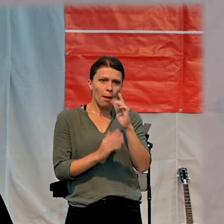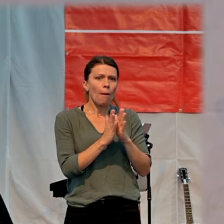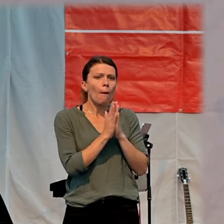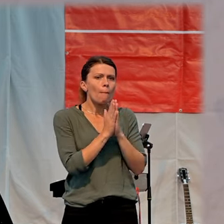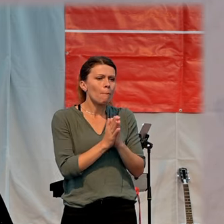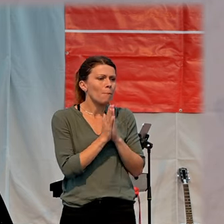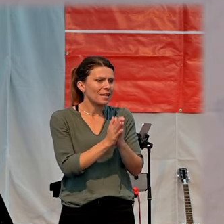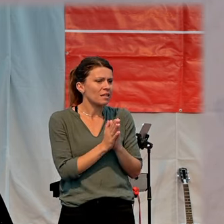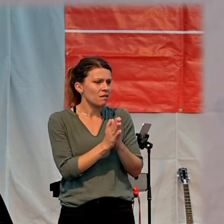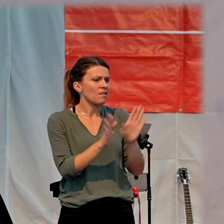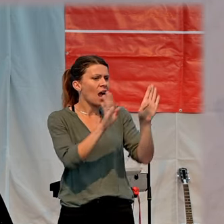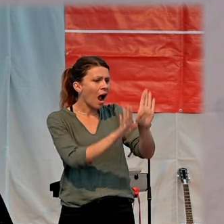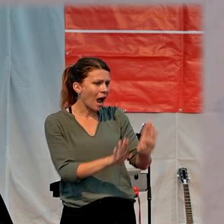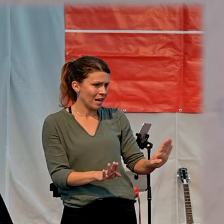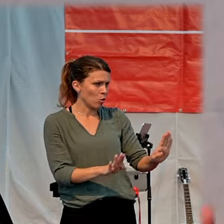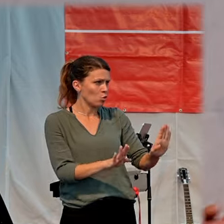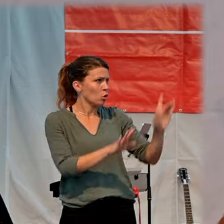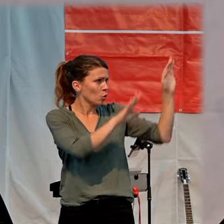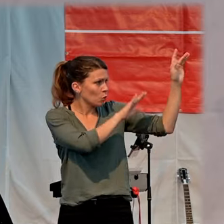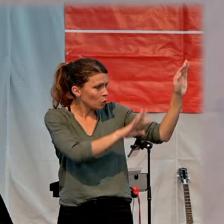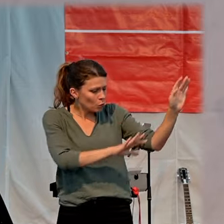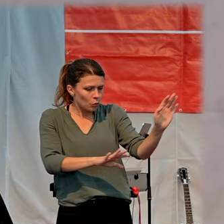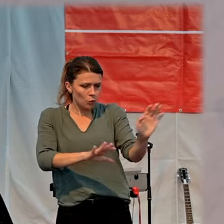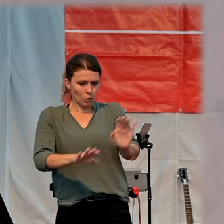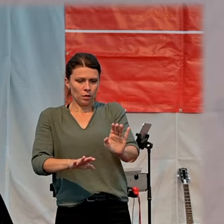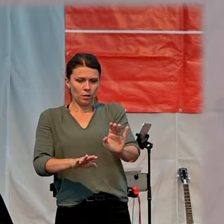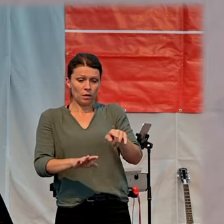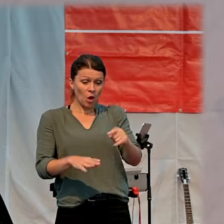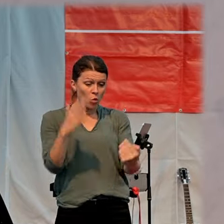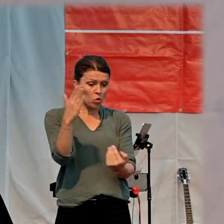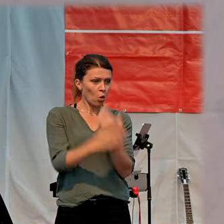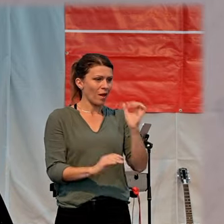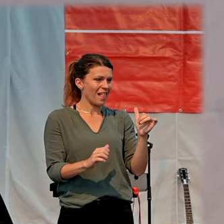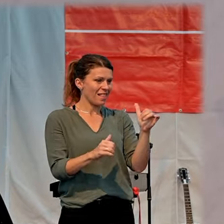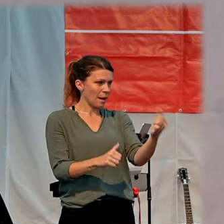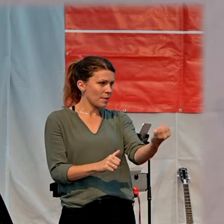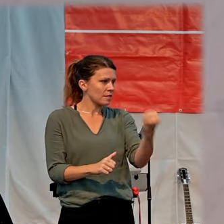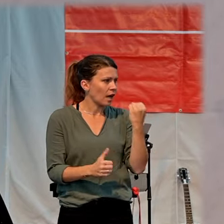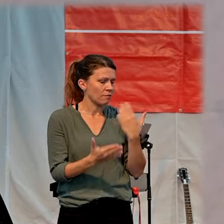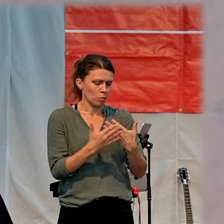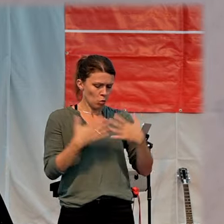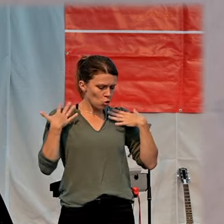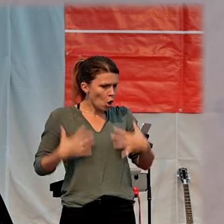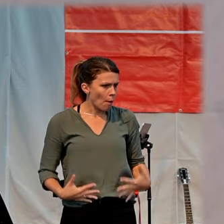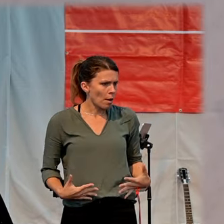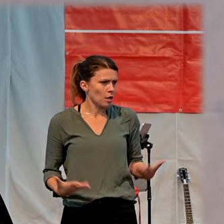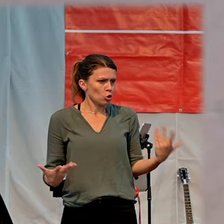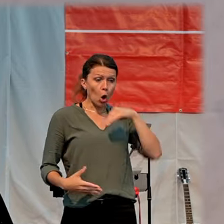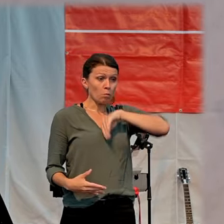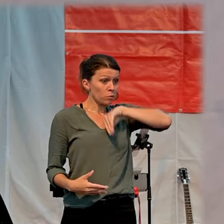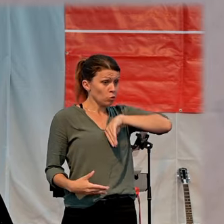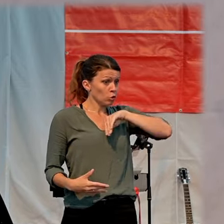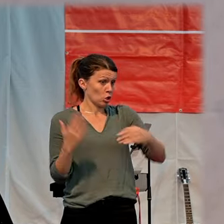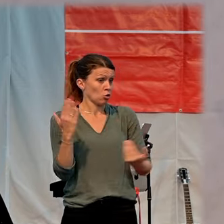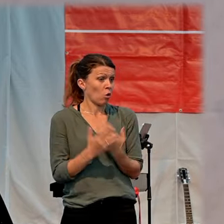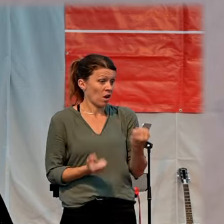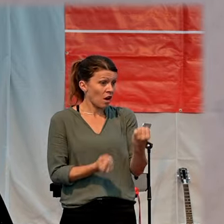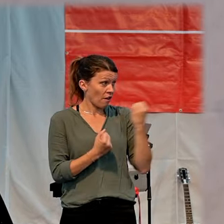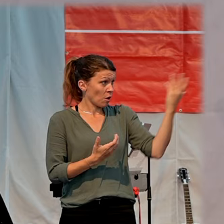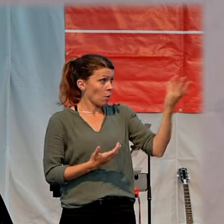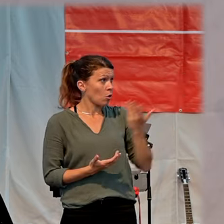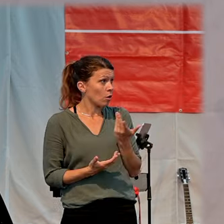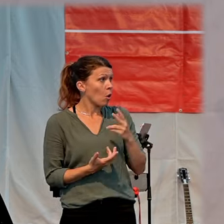für Heilung gebetet, und Menschen empfangen eine neue Lebenskraft, meinetwegen körperlich, psychisch oder